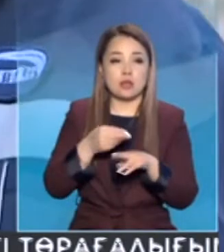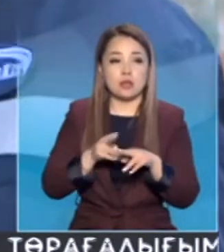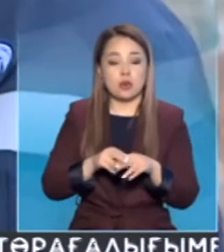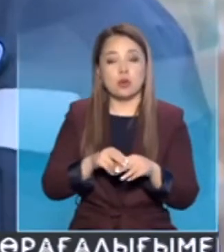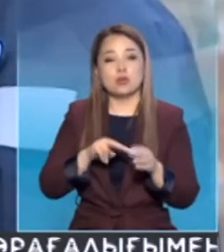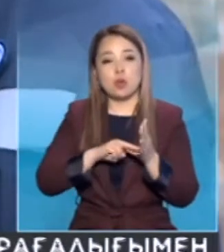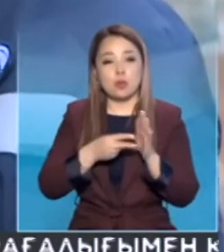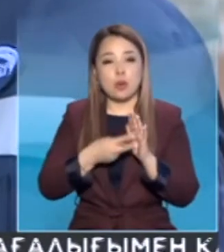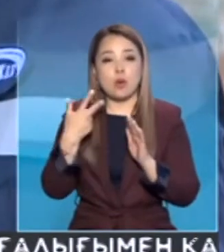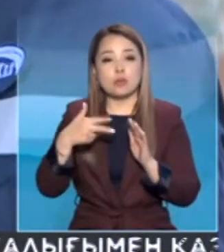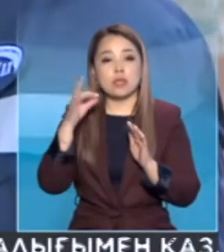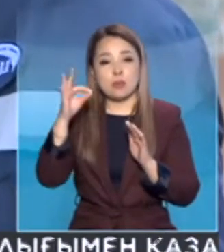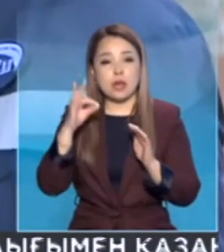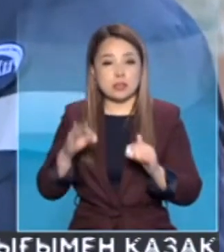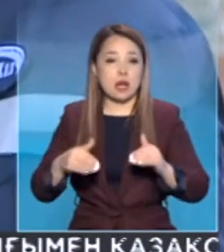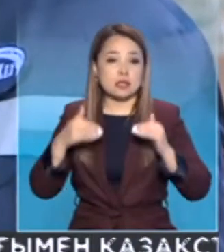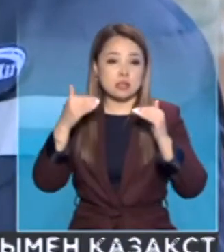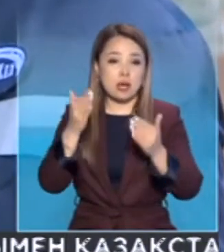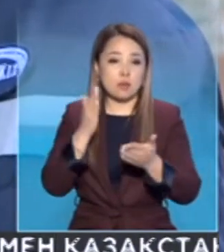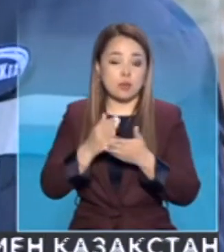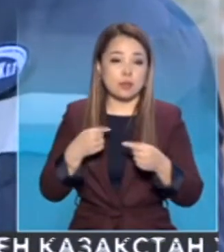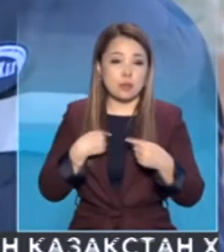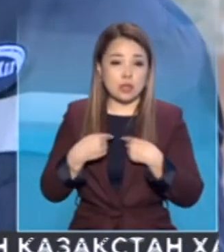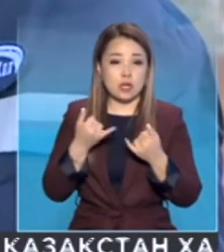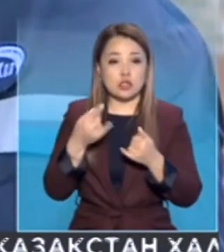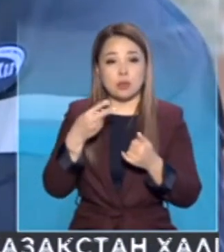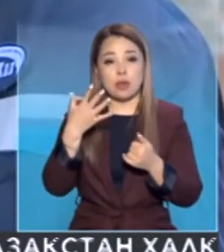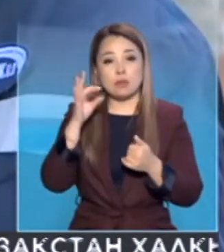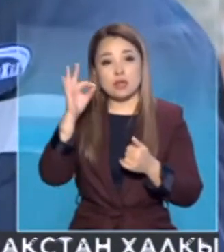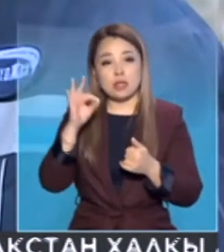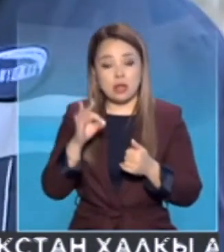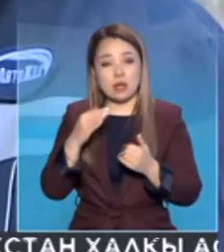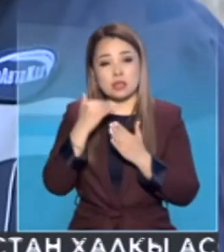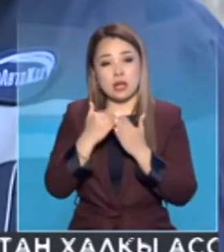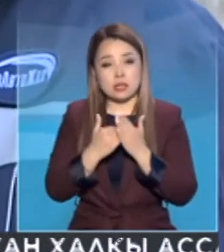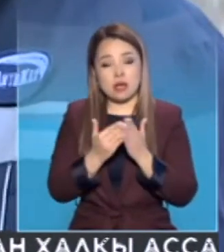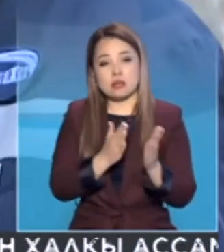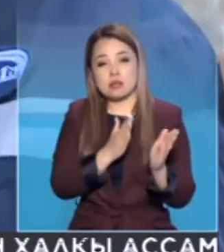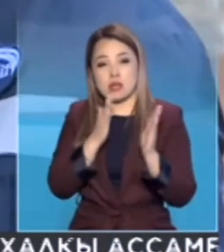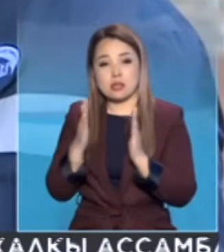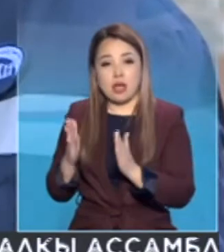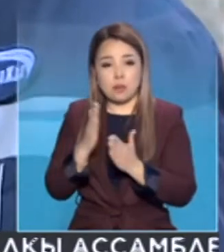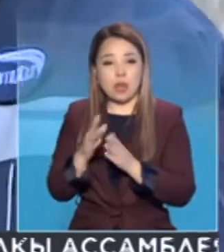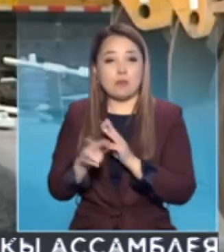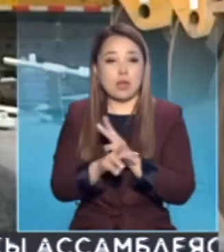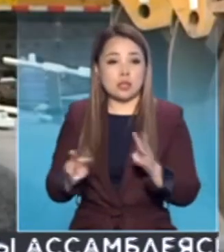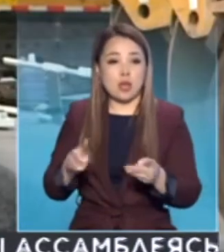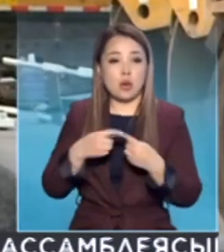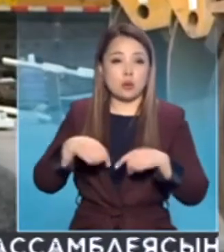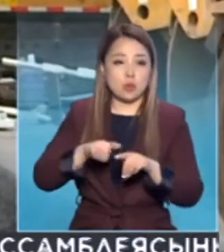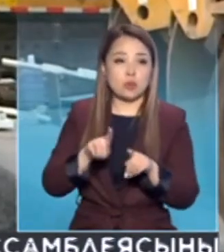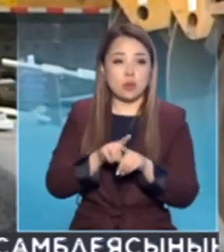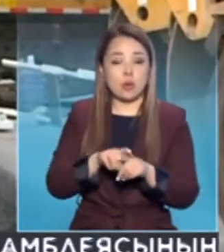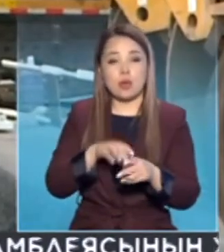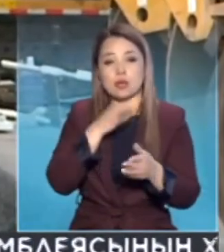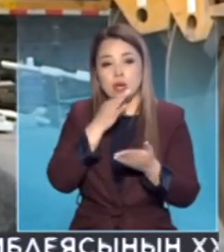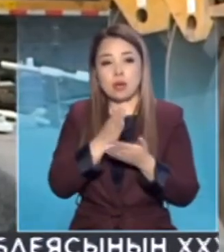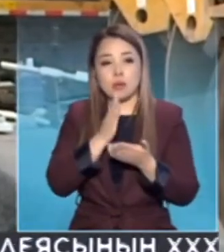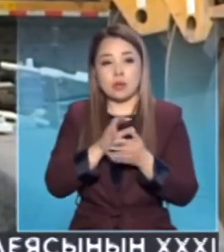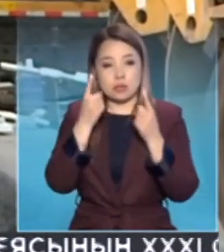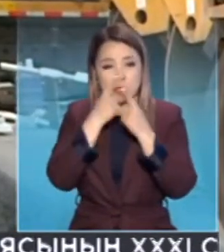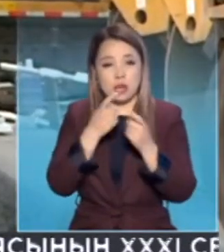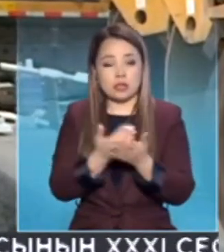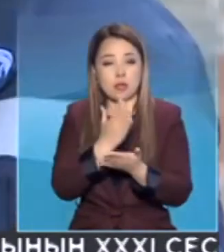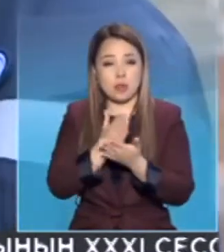Жалпы жоба 30%-ға дейін қымбатшылыққа ұрынды. Жұмыстың 25%-ы кестеден кешікті. Министрлікке тиісті органдарға бұл мәселе мәлім етілді.